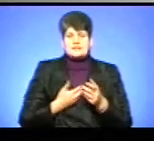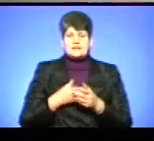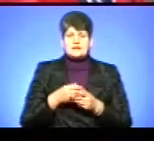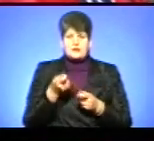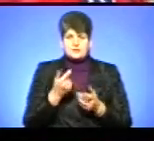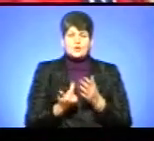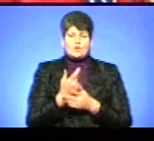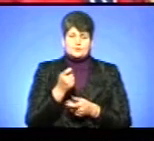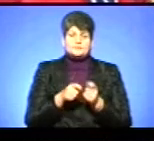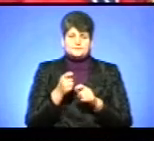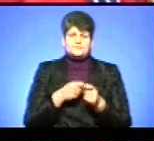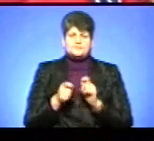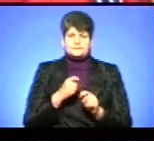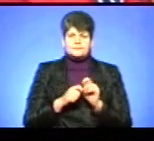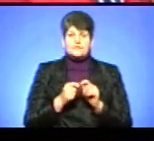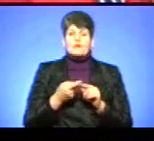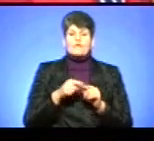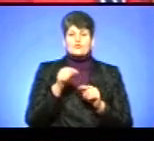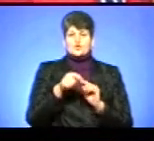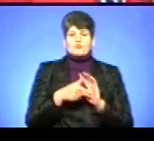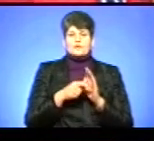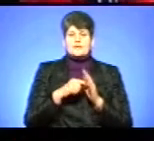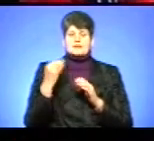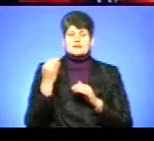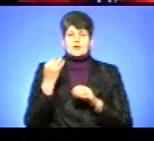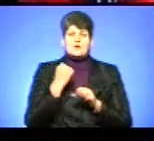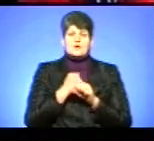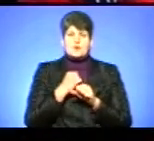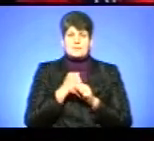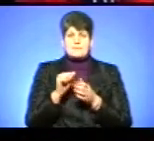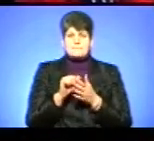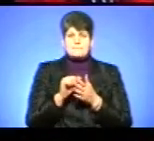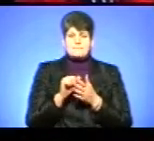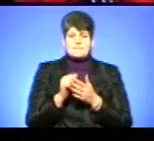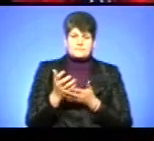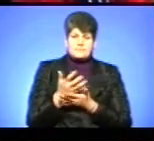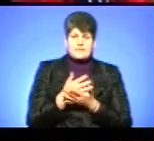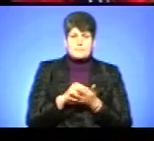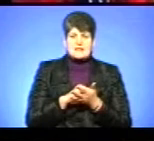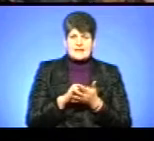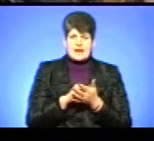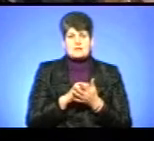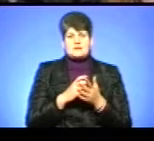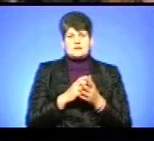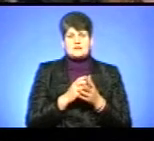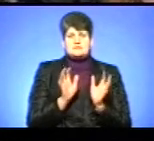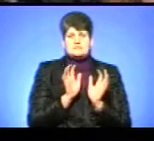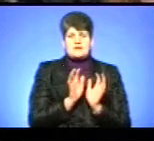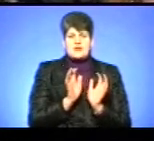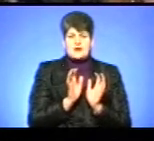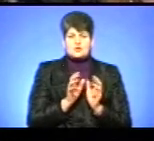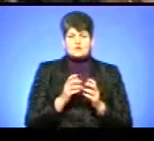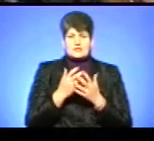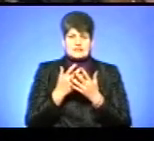плетеш знову. У цьому кабінеті історії студенти заготовляють матеріали та зберігають маскувальні сітки. Одну сітку